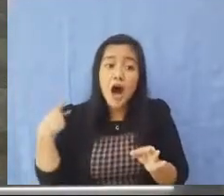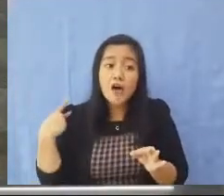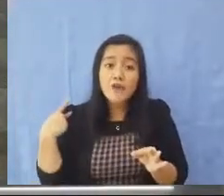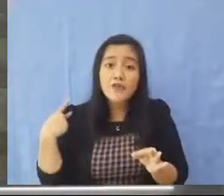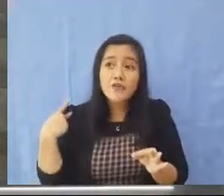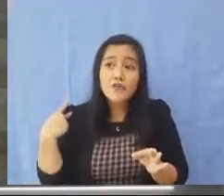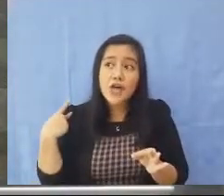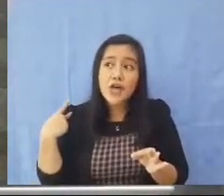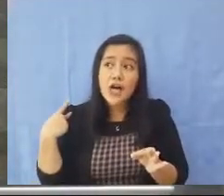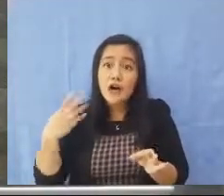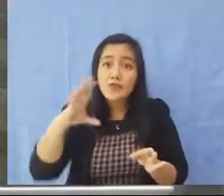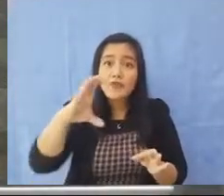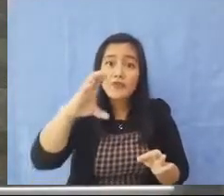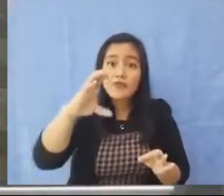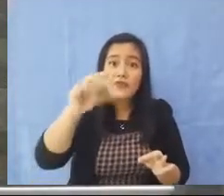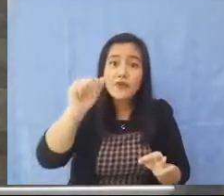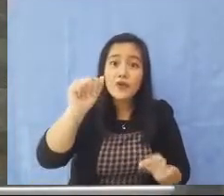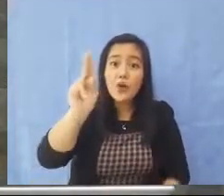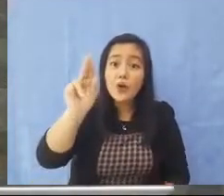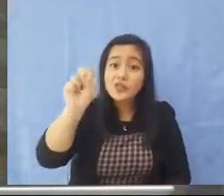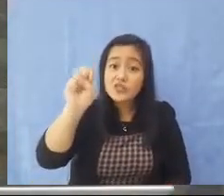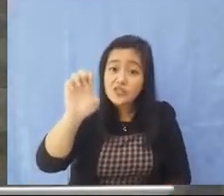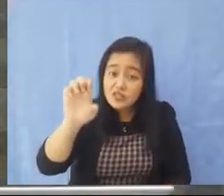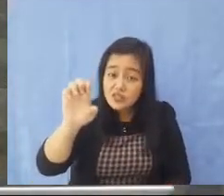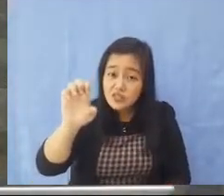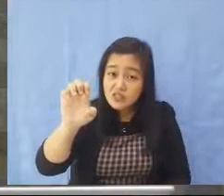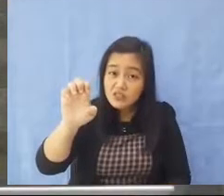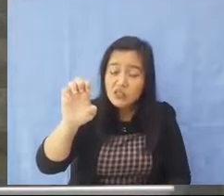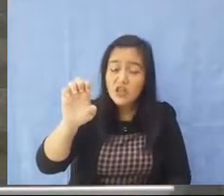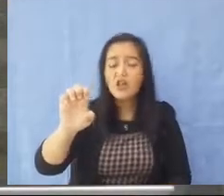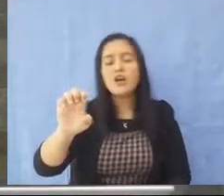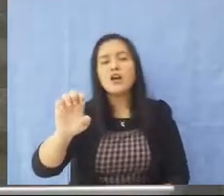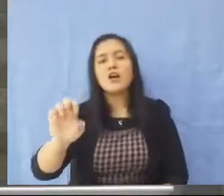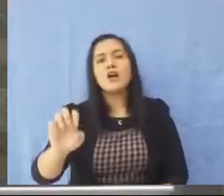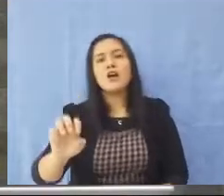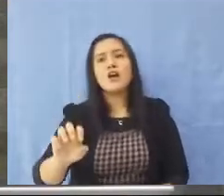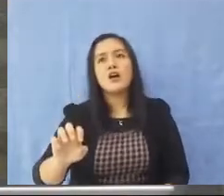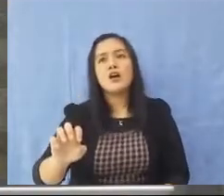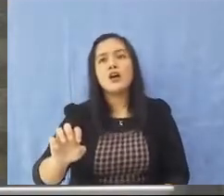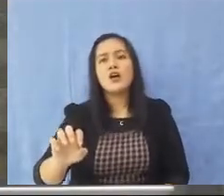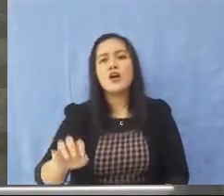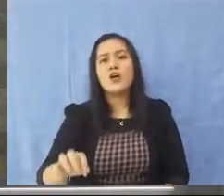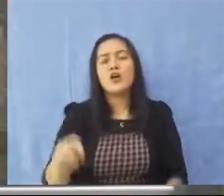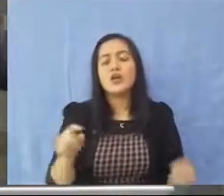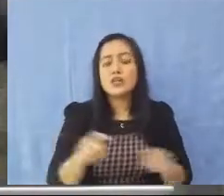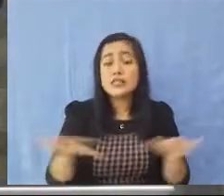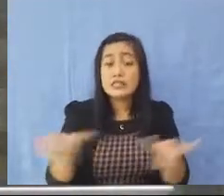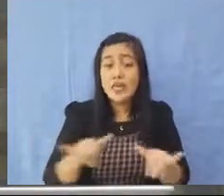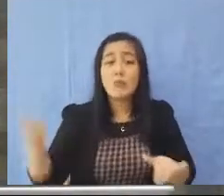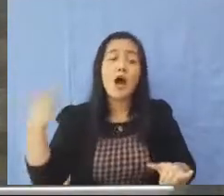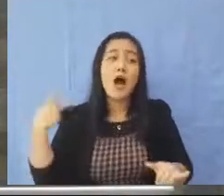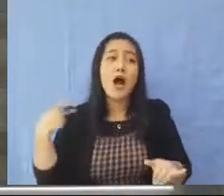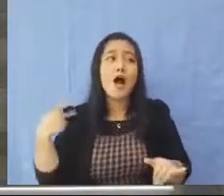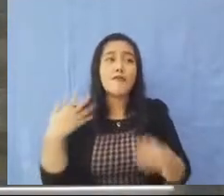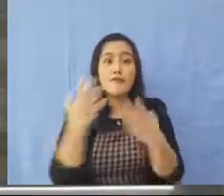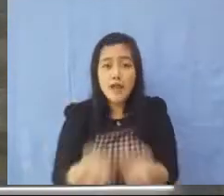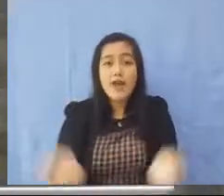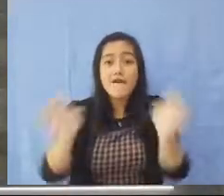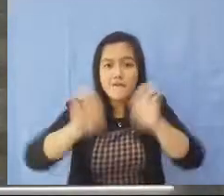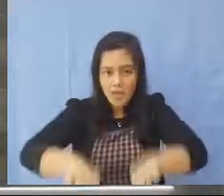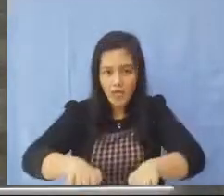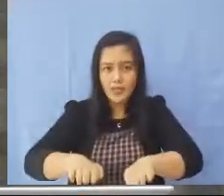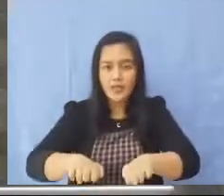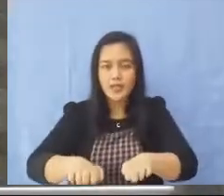cause. Kung merong nangyaring ganito, meron dapat dahilan kung bakit nangyari ang isang bagay. So, ganun din po yan. Kaya malalaman po